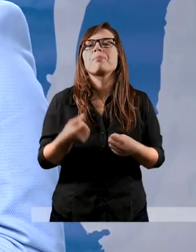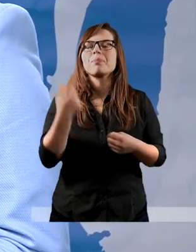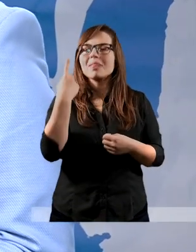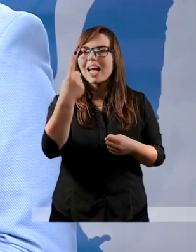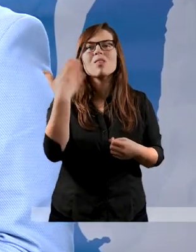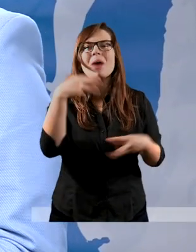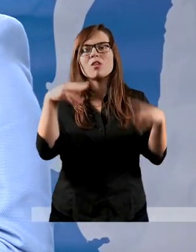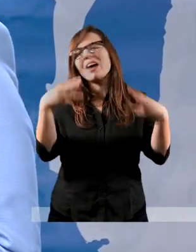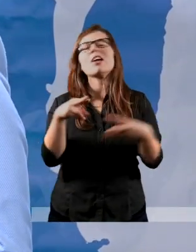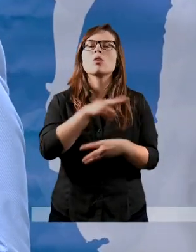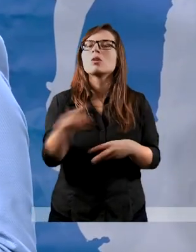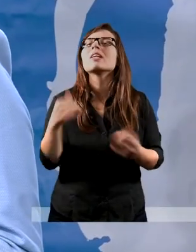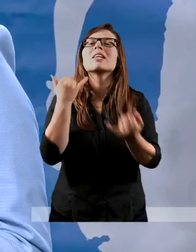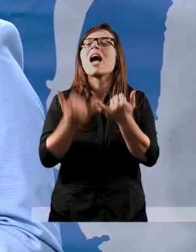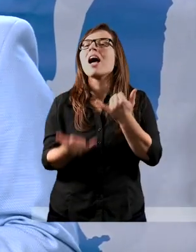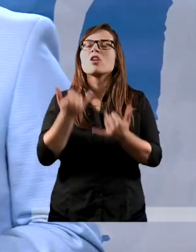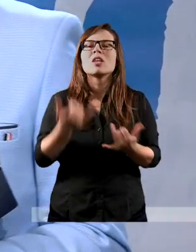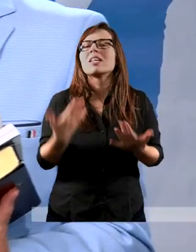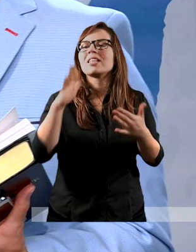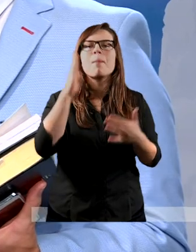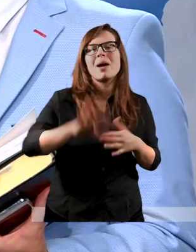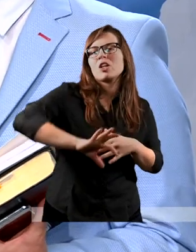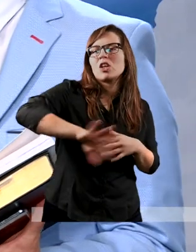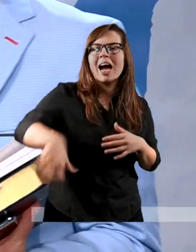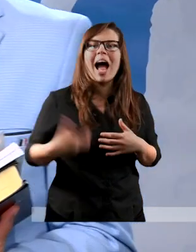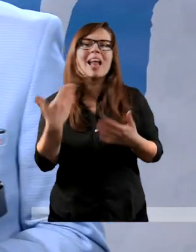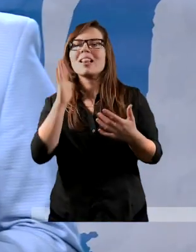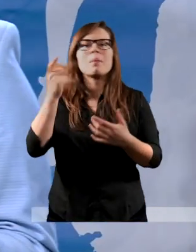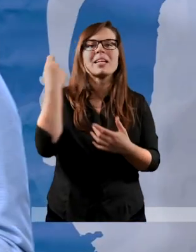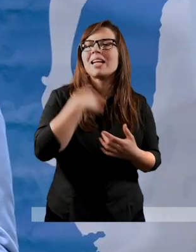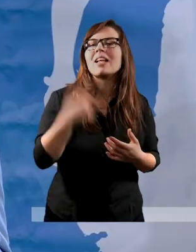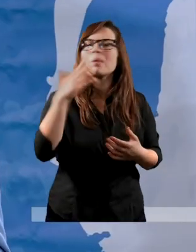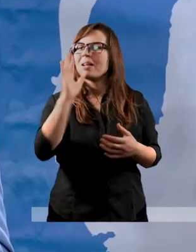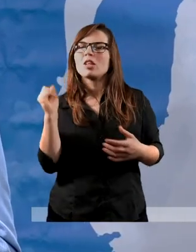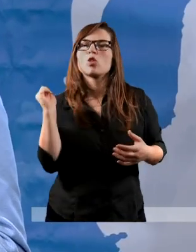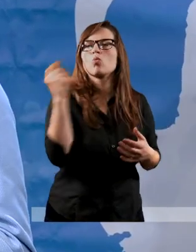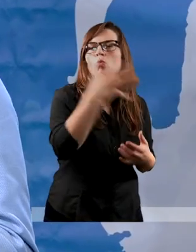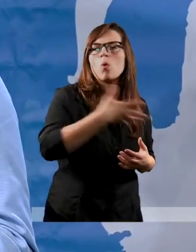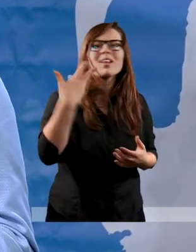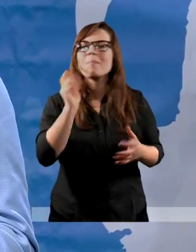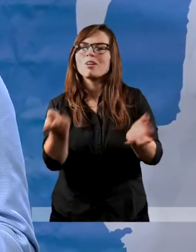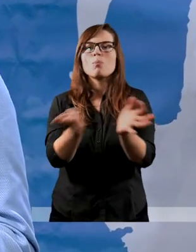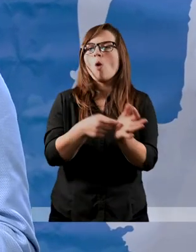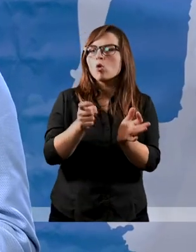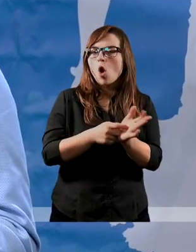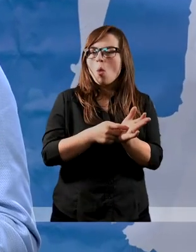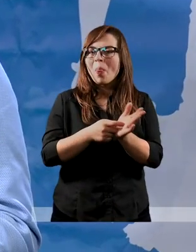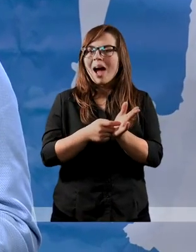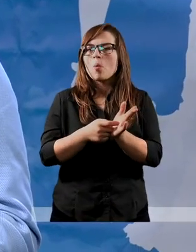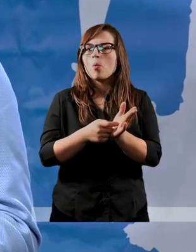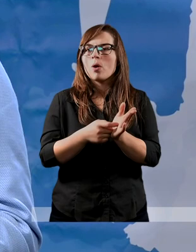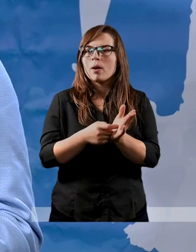na jedną bardzo istotną rzecz, że jeżeli nie będziesz kradł, nie będziesz zabijał, nie będziesz cudzołożył, nie będziesz pożądał,